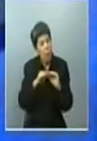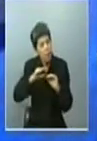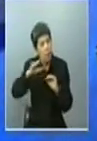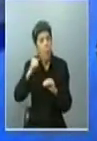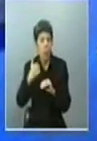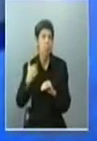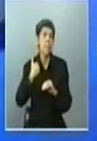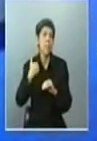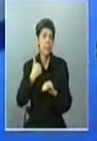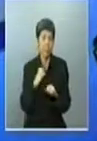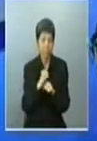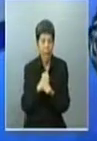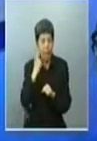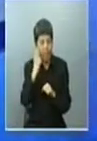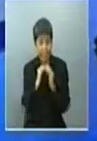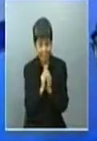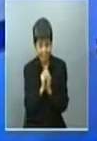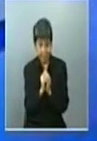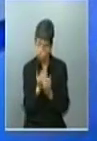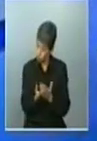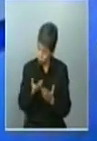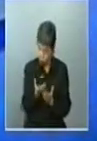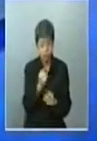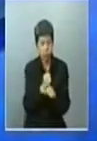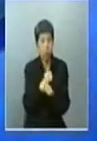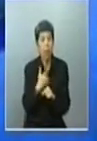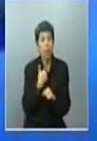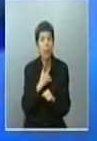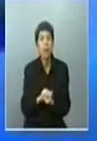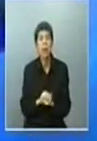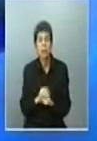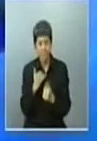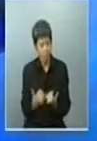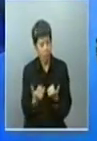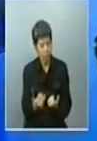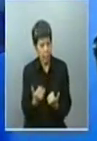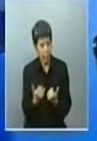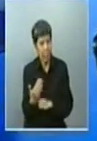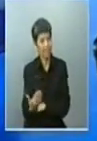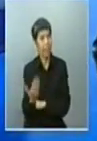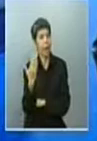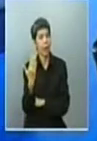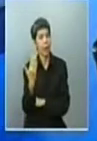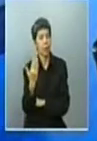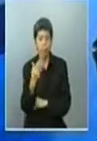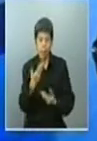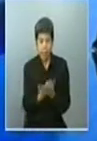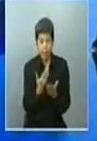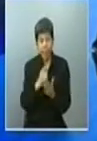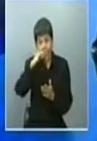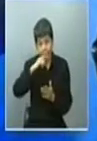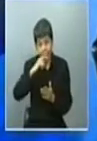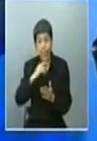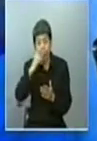เล็กน้อยจากความเชื่อมั่นที่จีนให้ออกมาในตลาดนะคะแต่ว่านาทีนี้ในช่วงเช้าวันนี้ทิศทางของค่าเงินบาทนั้นกลับม